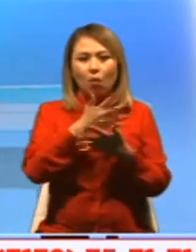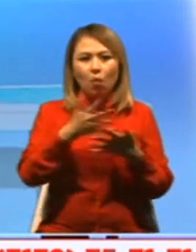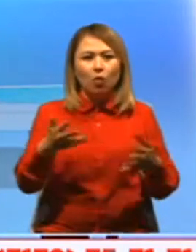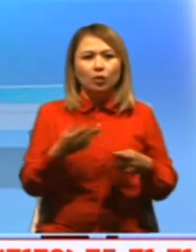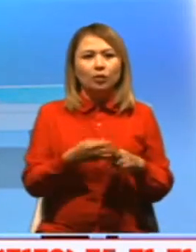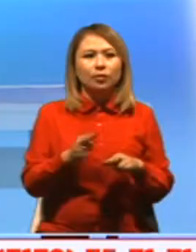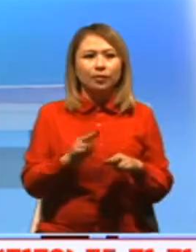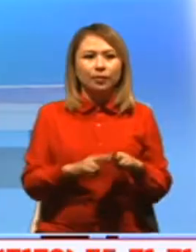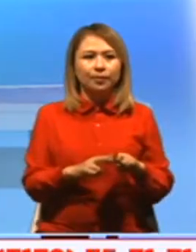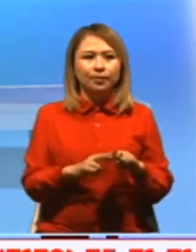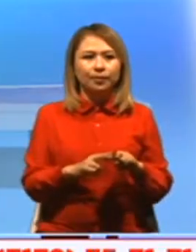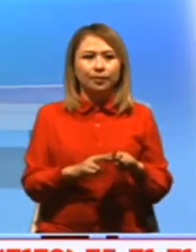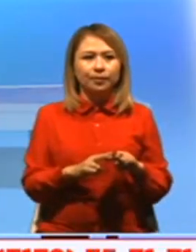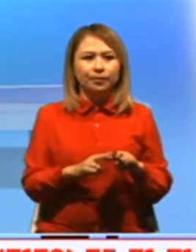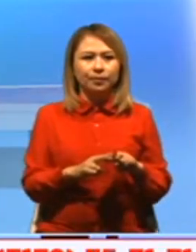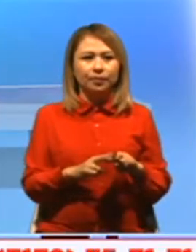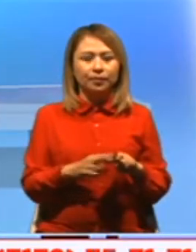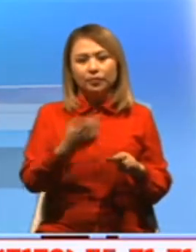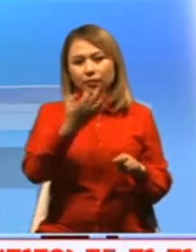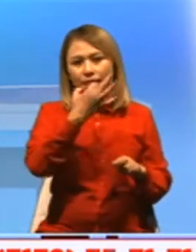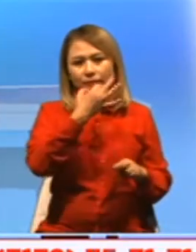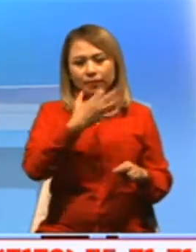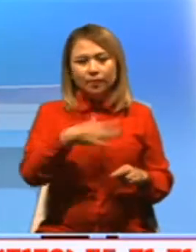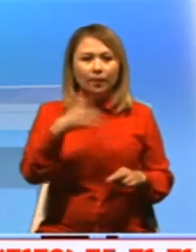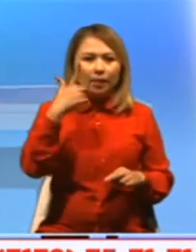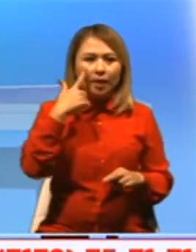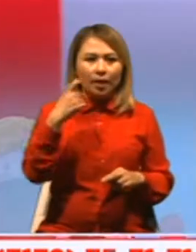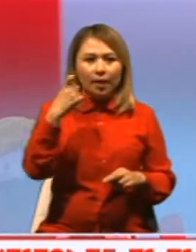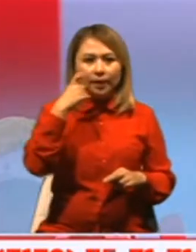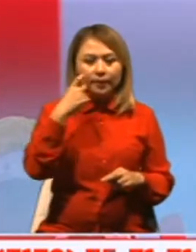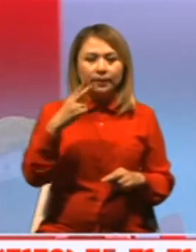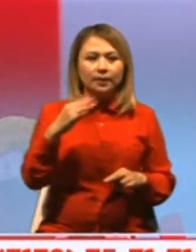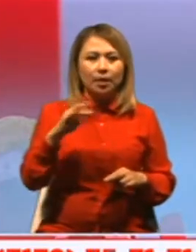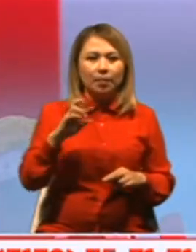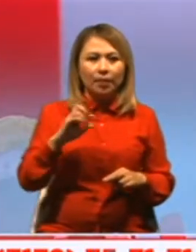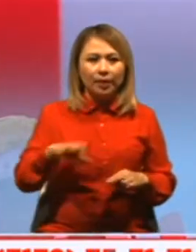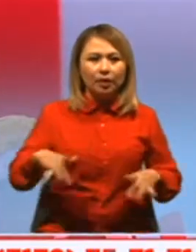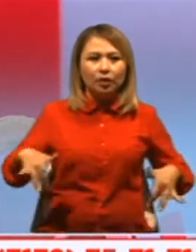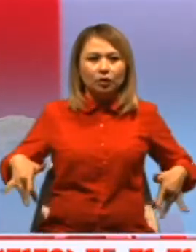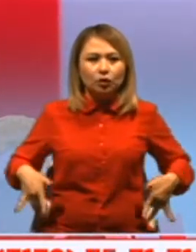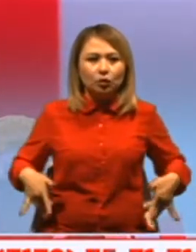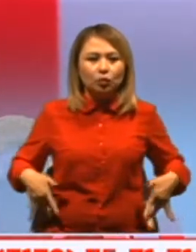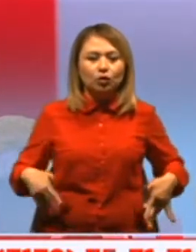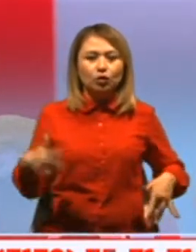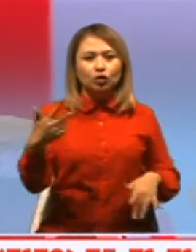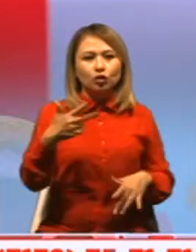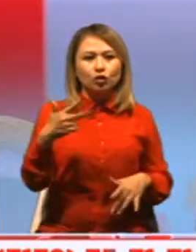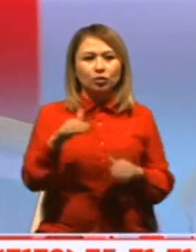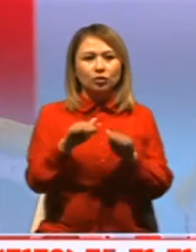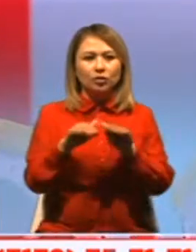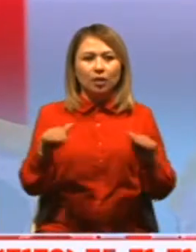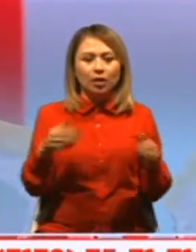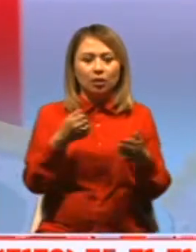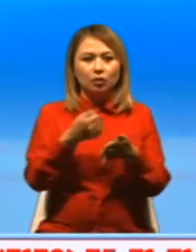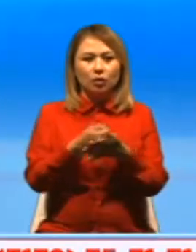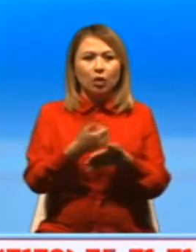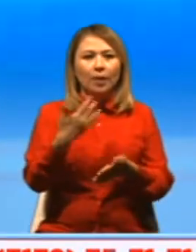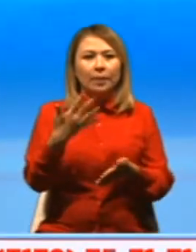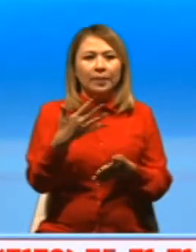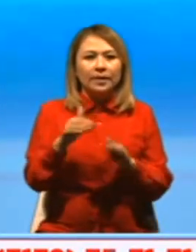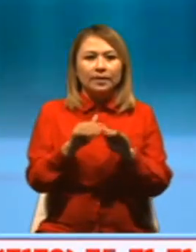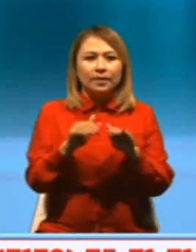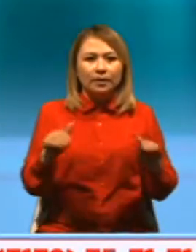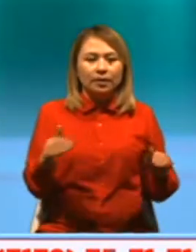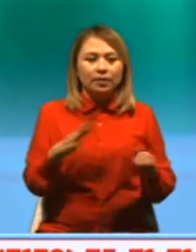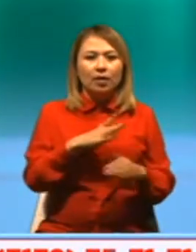көбінде қандай да бір қан диабетімен, бүйректің 3-ші стадиясынан бастап 5-ші стадиясына дейінгі пациенттерде